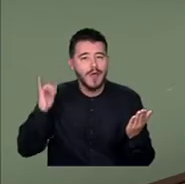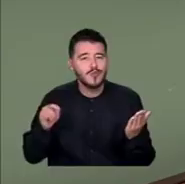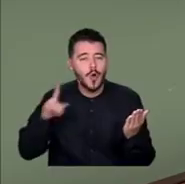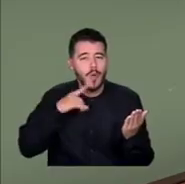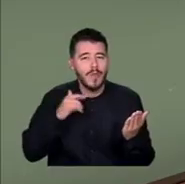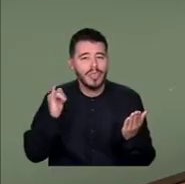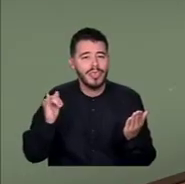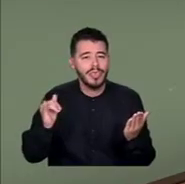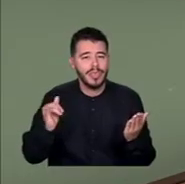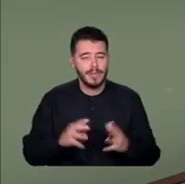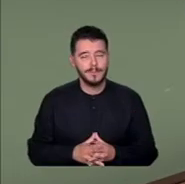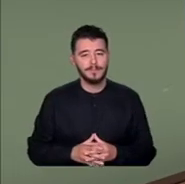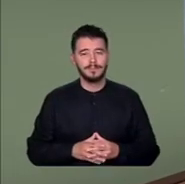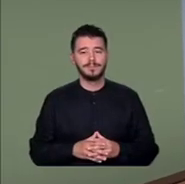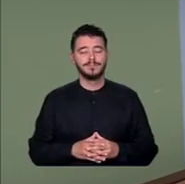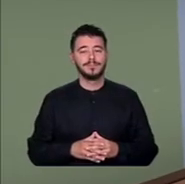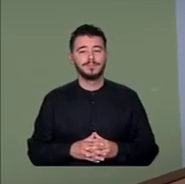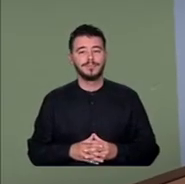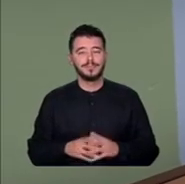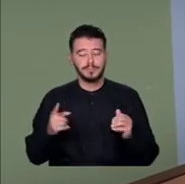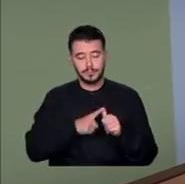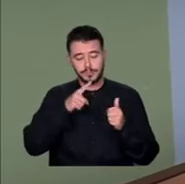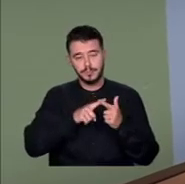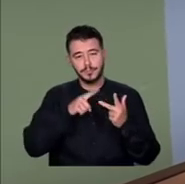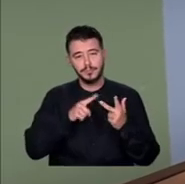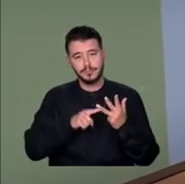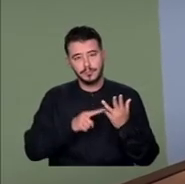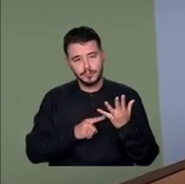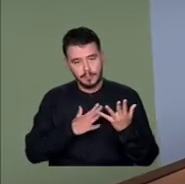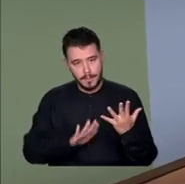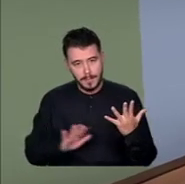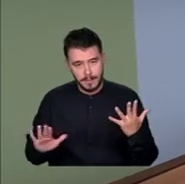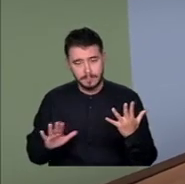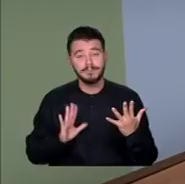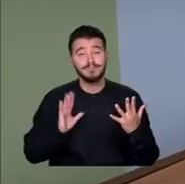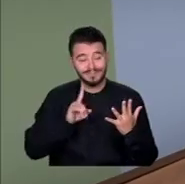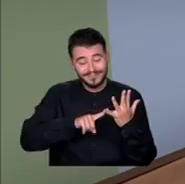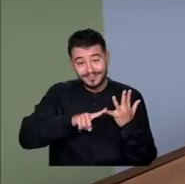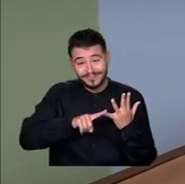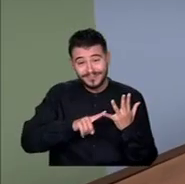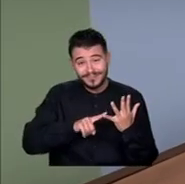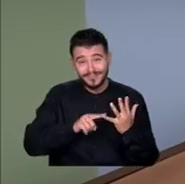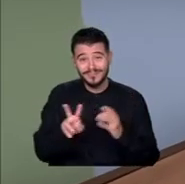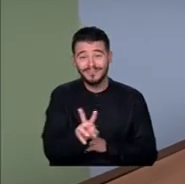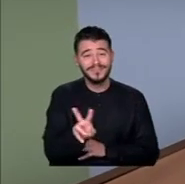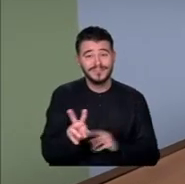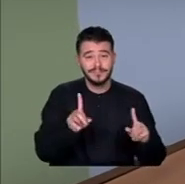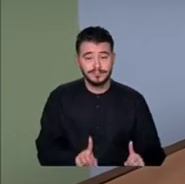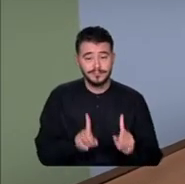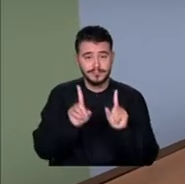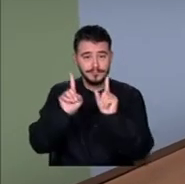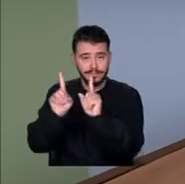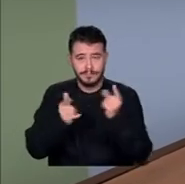Υπάρχει ένα σημείο ακόμα, όλα αυτά που σας είπα, ότι στο νοσοκομείο οι δύο γυναίκες επιμένουν ότι το παιδί το μετέφεραν ζωντανό. Οι